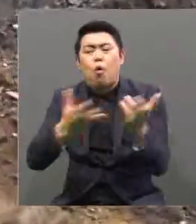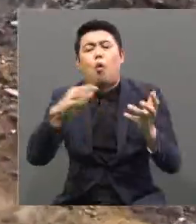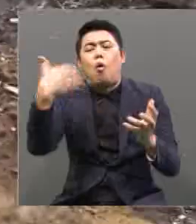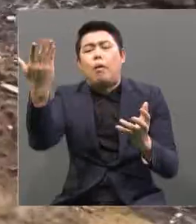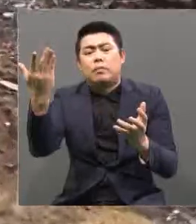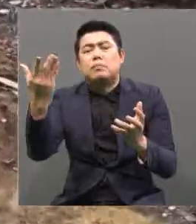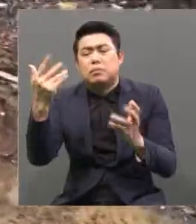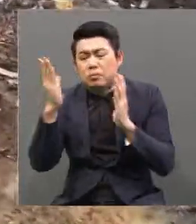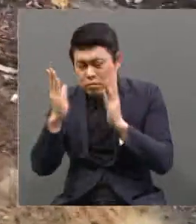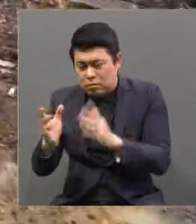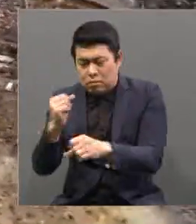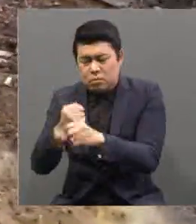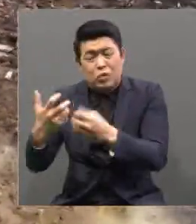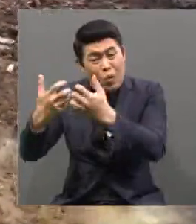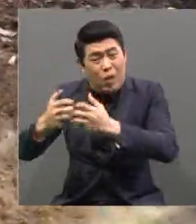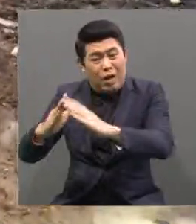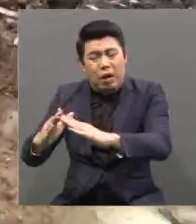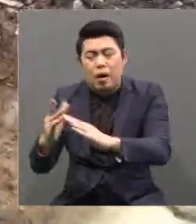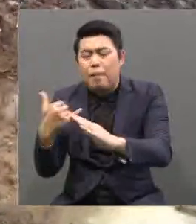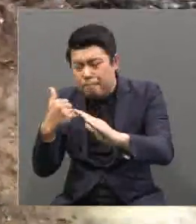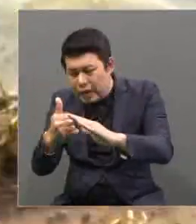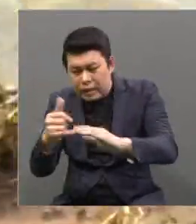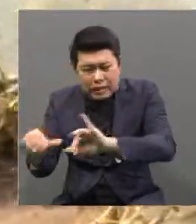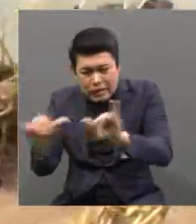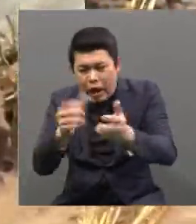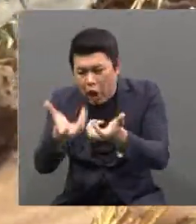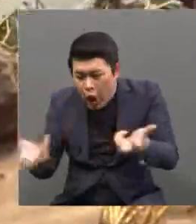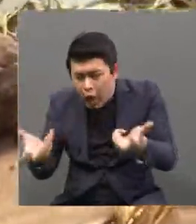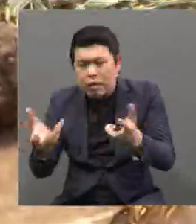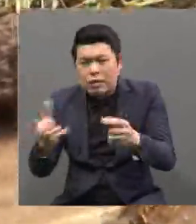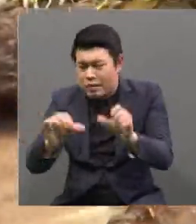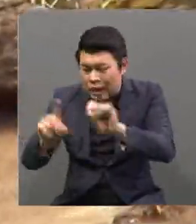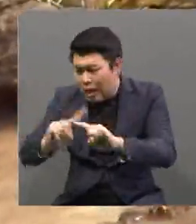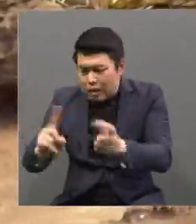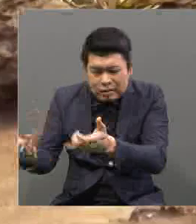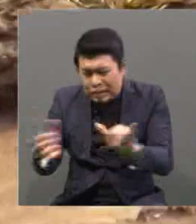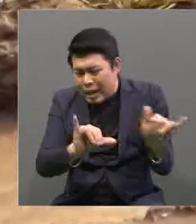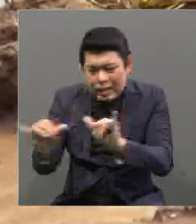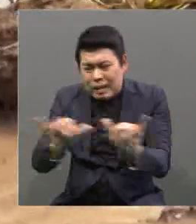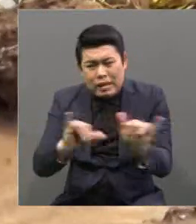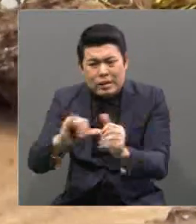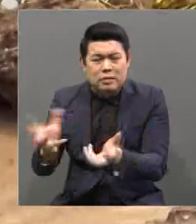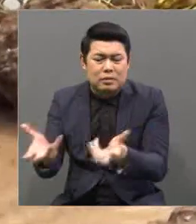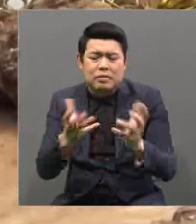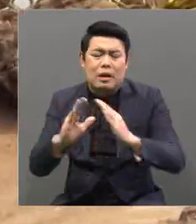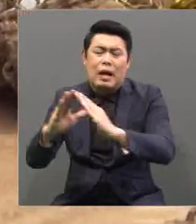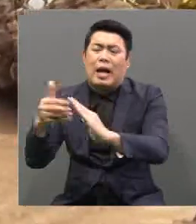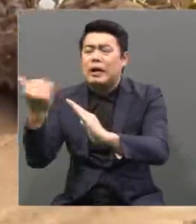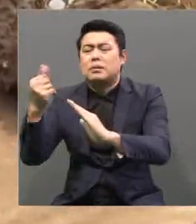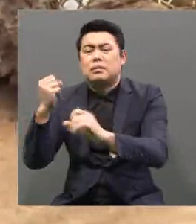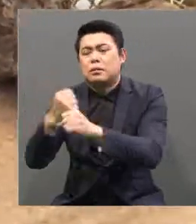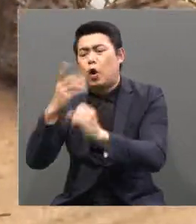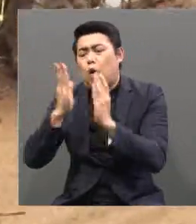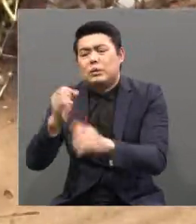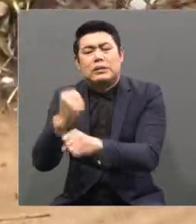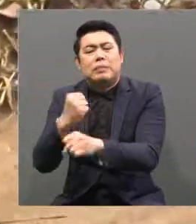านะคะเจ้าหน้าที่ทางกองโรงงานวัตถุระเบิดเขาก็เข้าไปเคลื่อนย้ายสิ่งของสารเคมีต่างเตรียมที่จะส่งมอบพื้นที่ให้กับทางผู้รับเหม